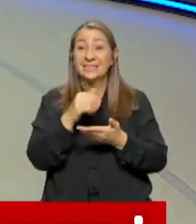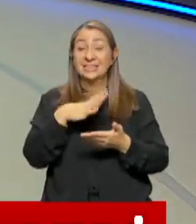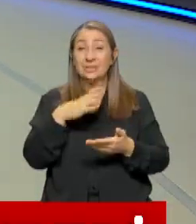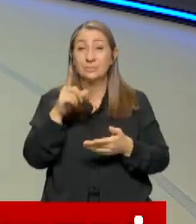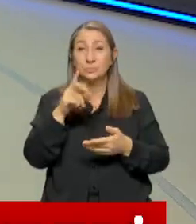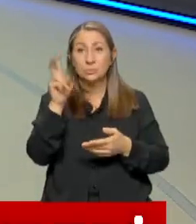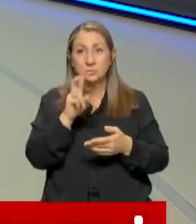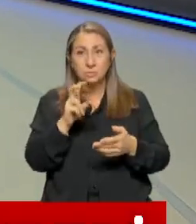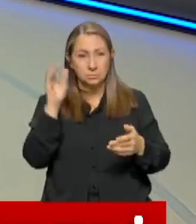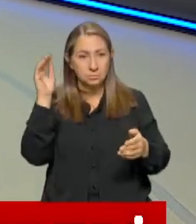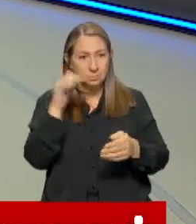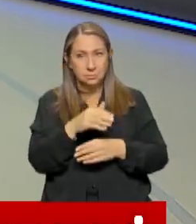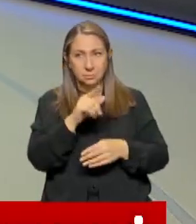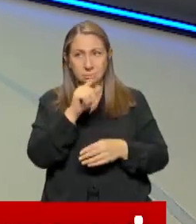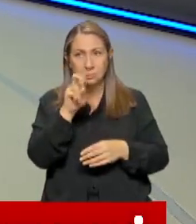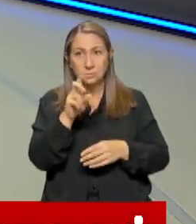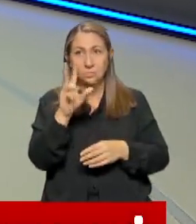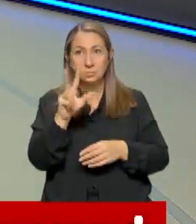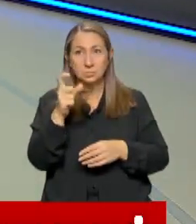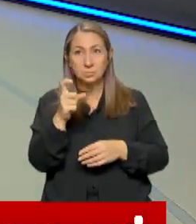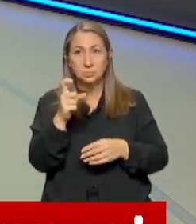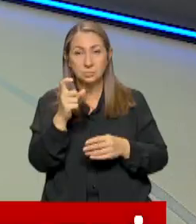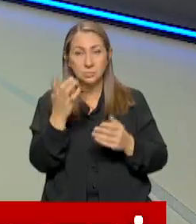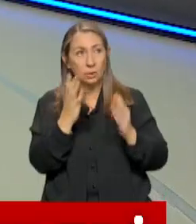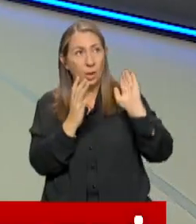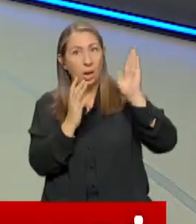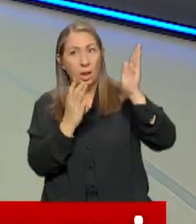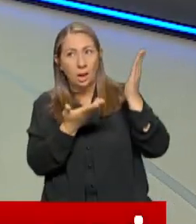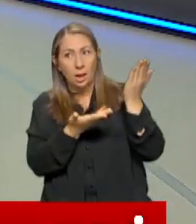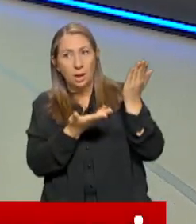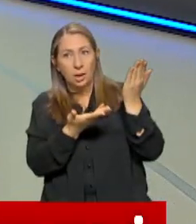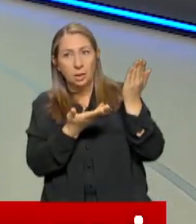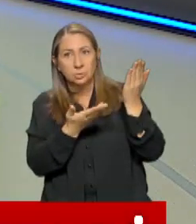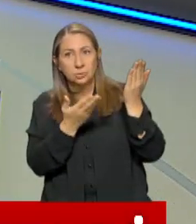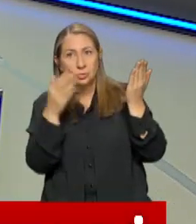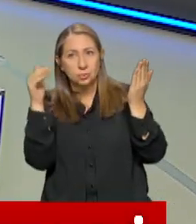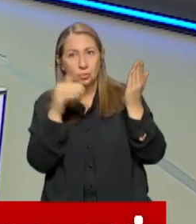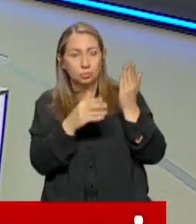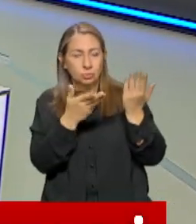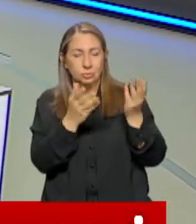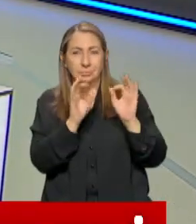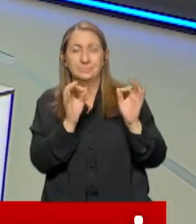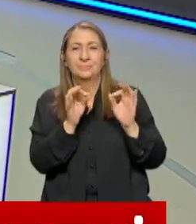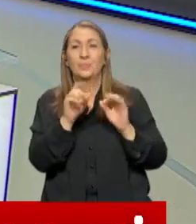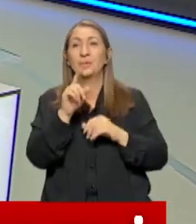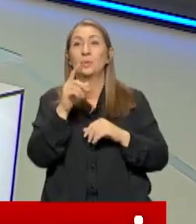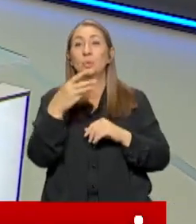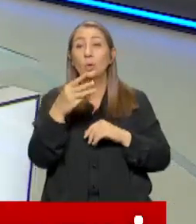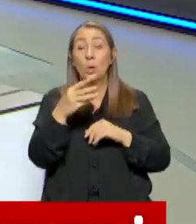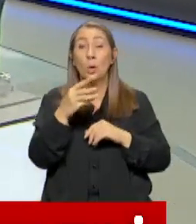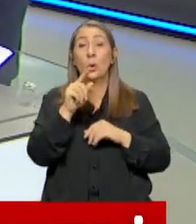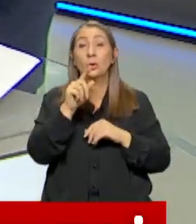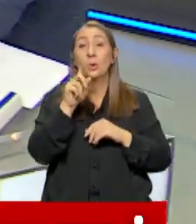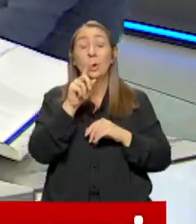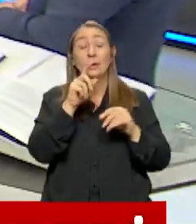diyorlar dolar çökmüş dolar yani gelebilecek Daha nereye gidecek ki çökebildiği kadar çöktü 18 lira